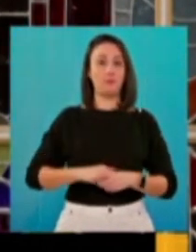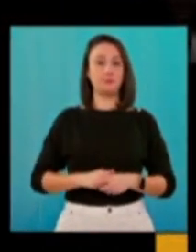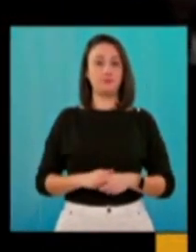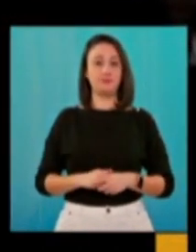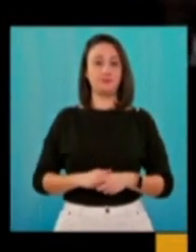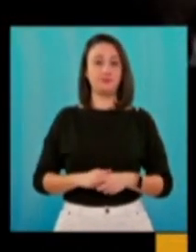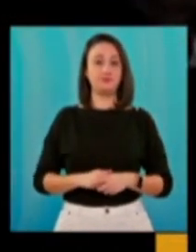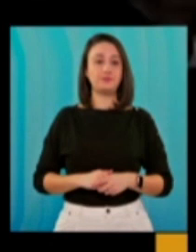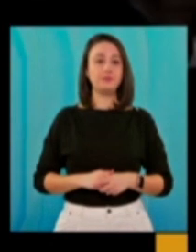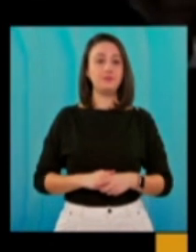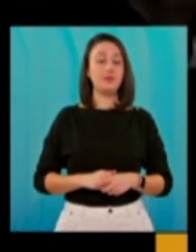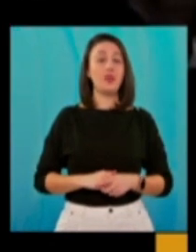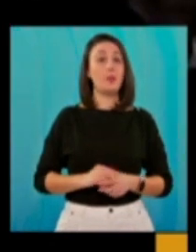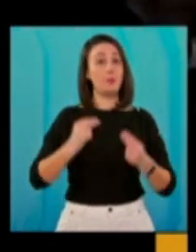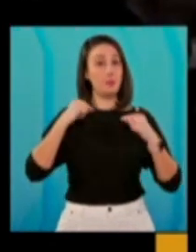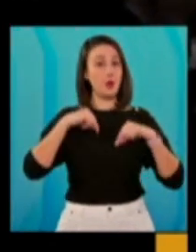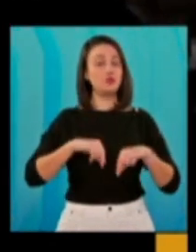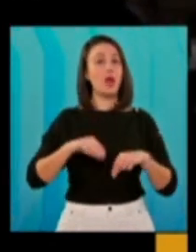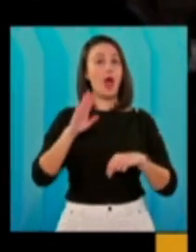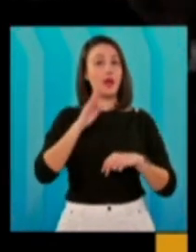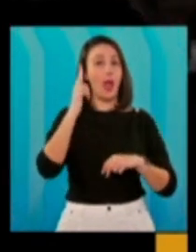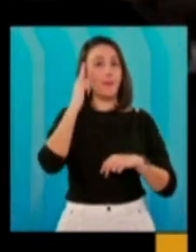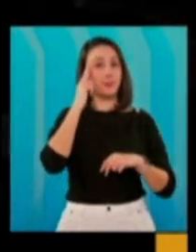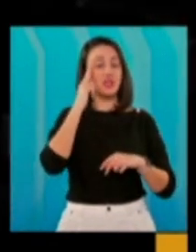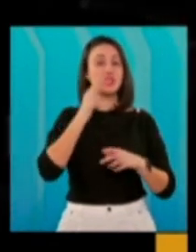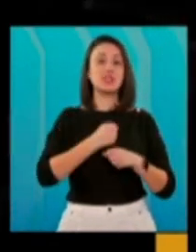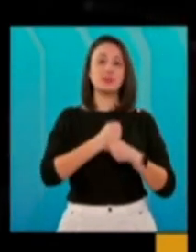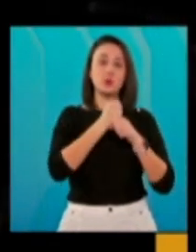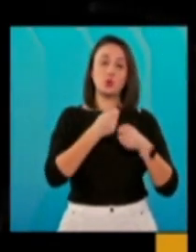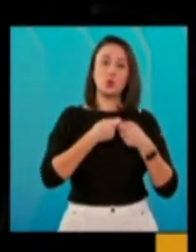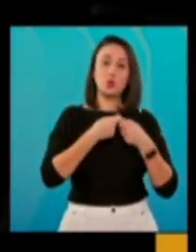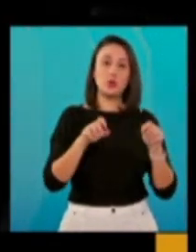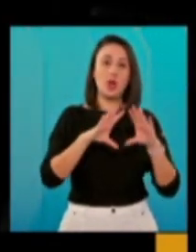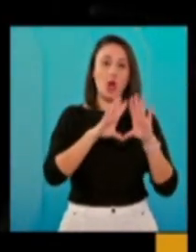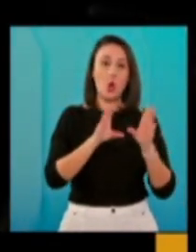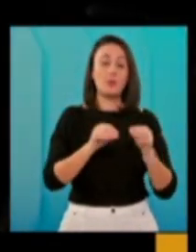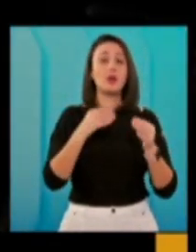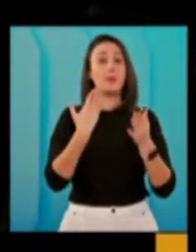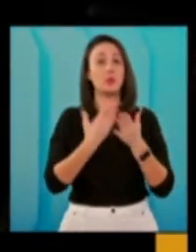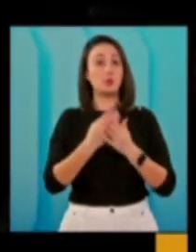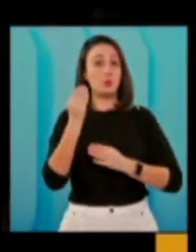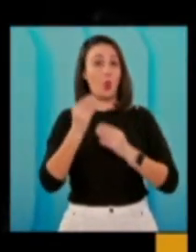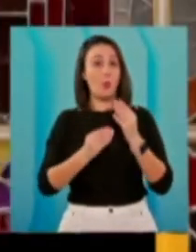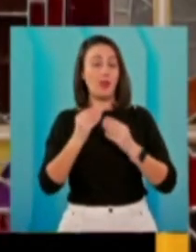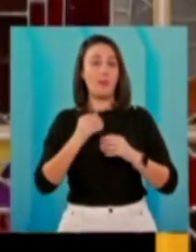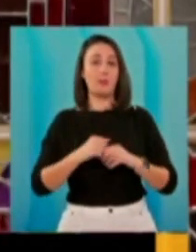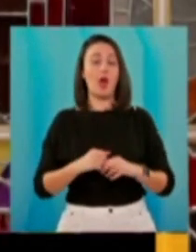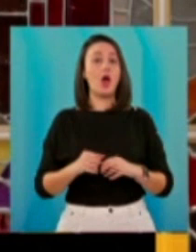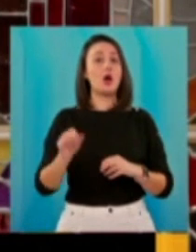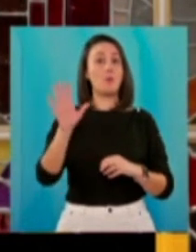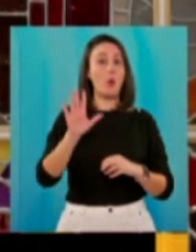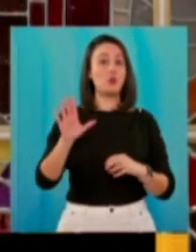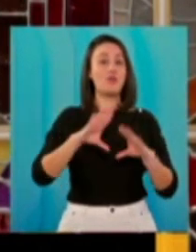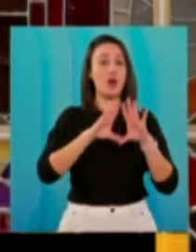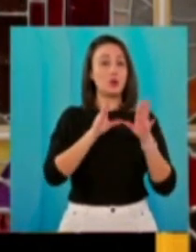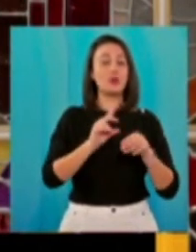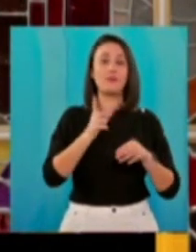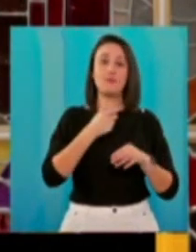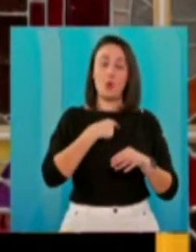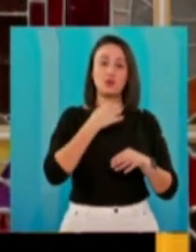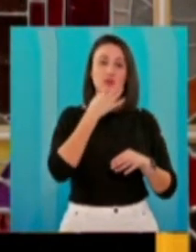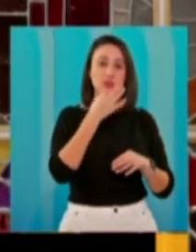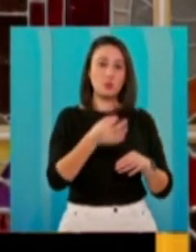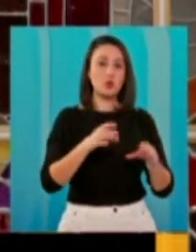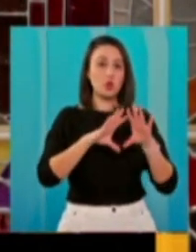Moldova. Iohannis a ținut să reamintească și de sprijinul total al României în problema transnistreană. Pot să vă spun